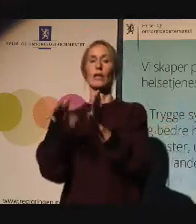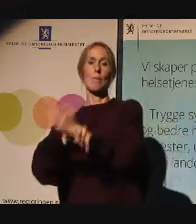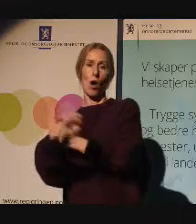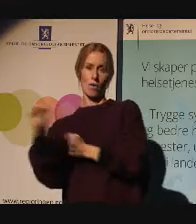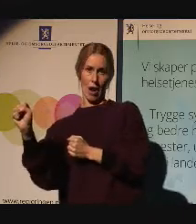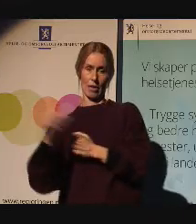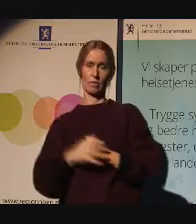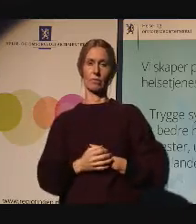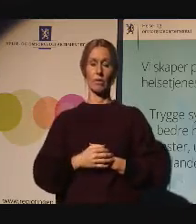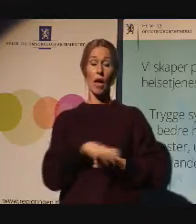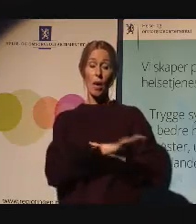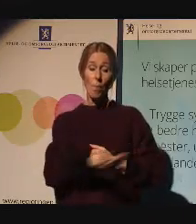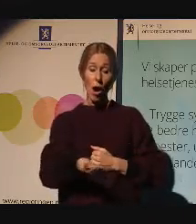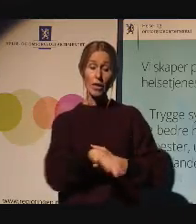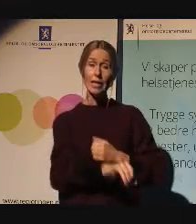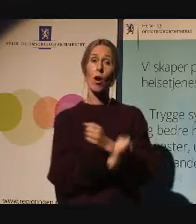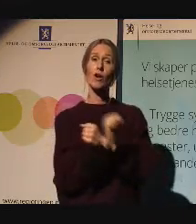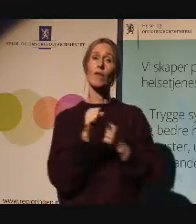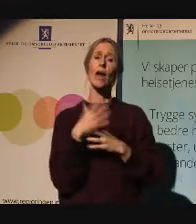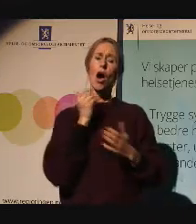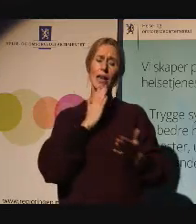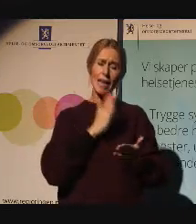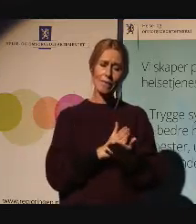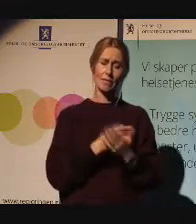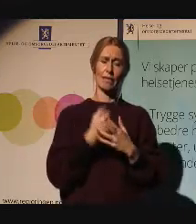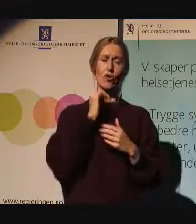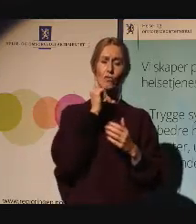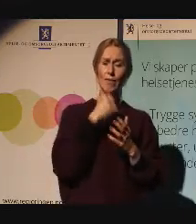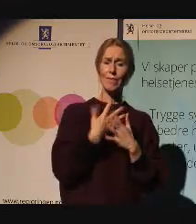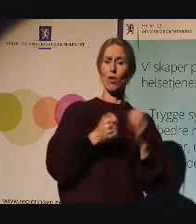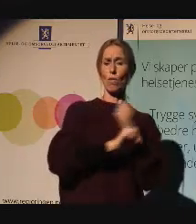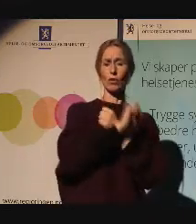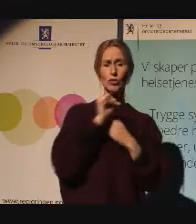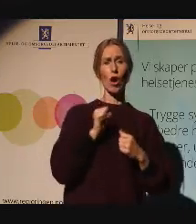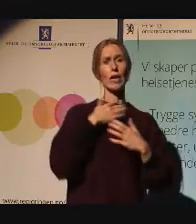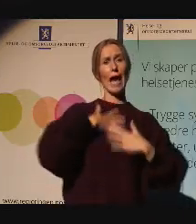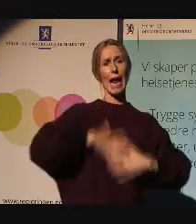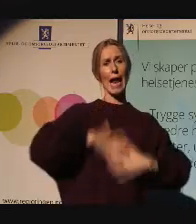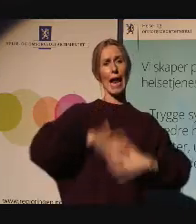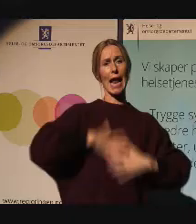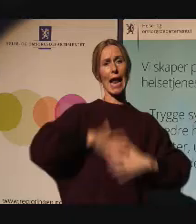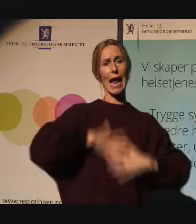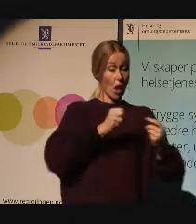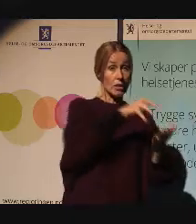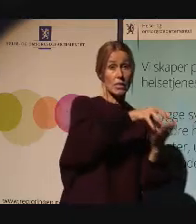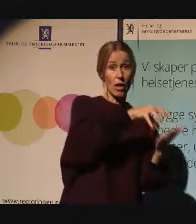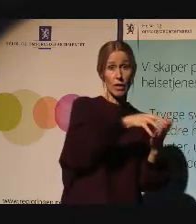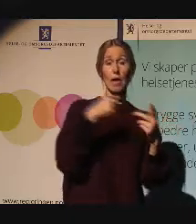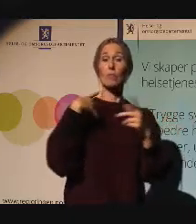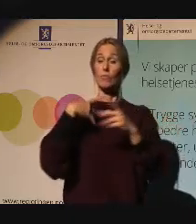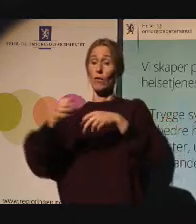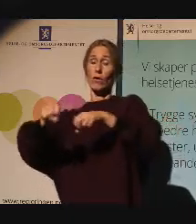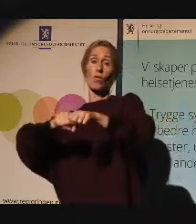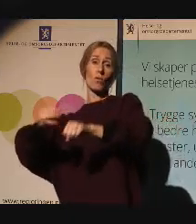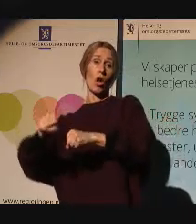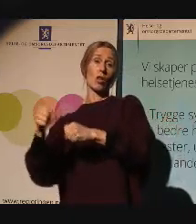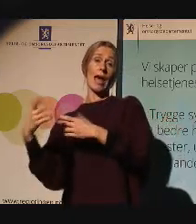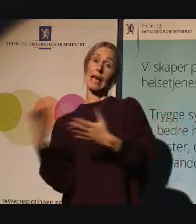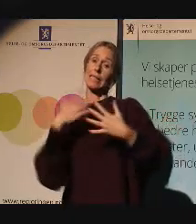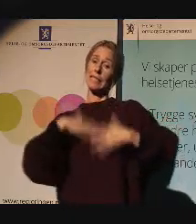Barn i barnevernet har rett til nødvendig og forsvarlig helsehjelp, både fra det statlige og den kommunale helsetjenesten,